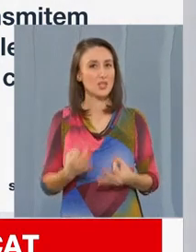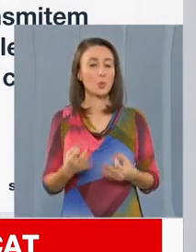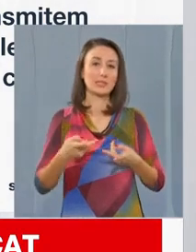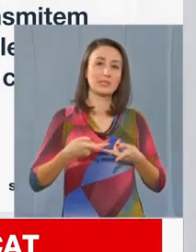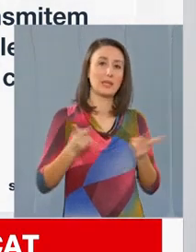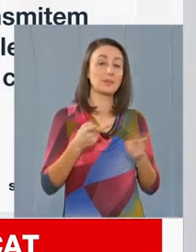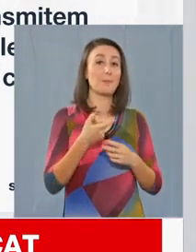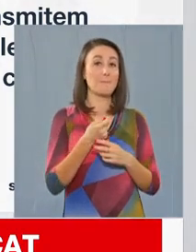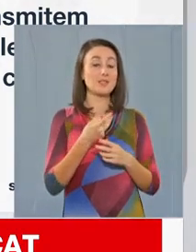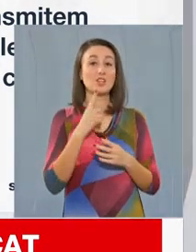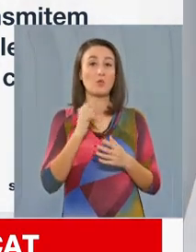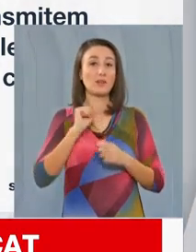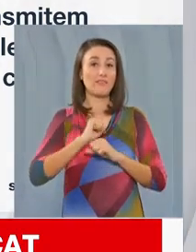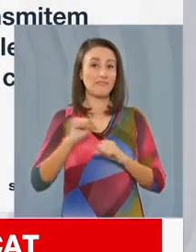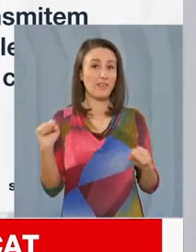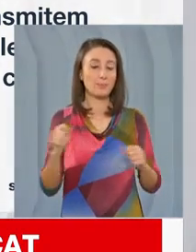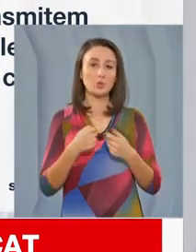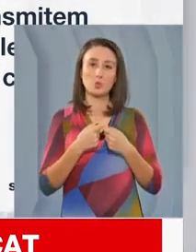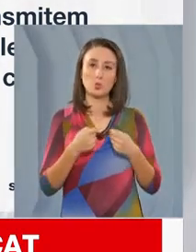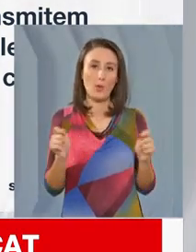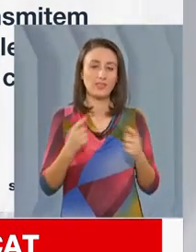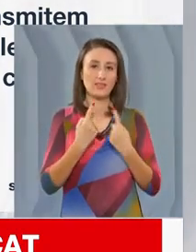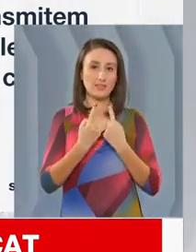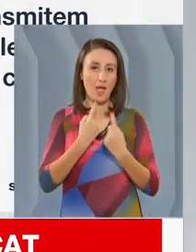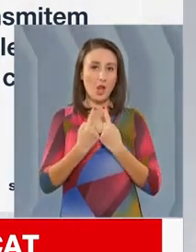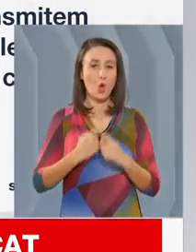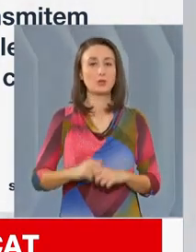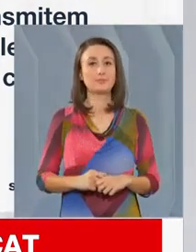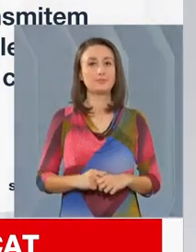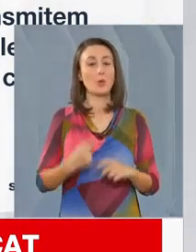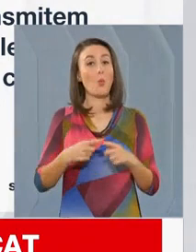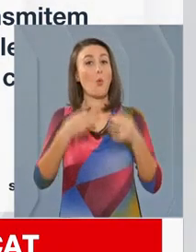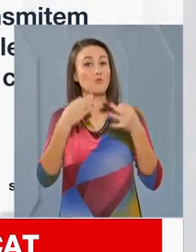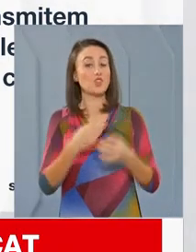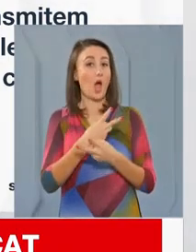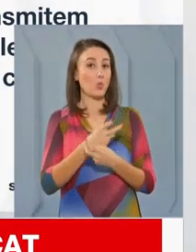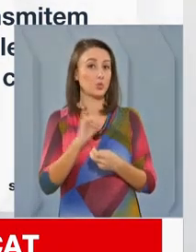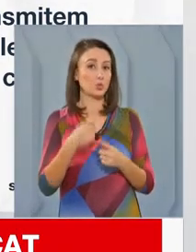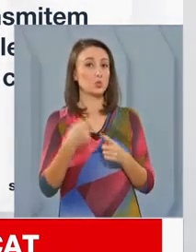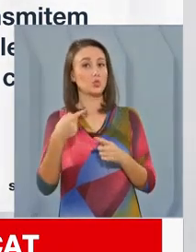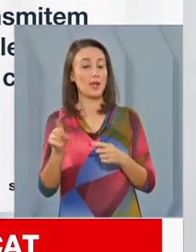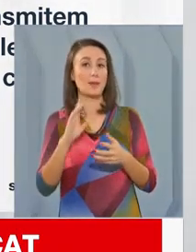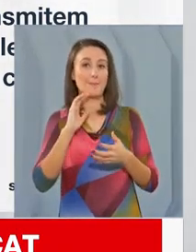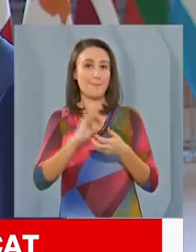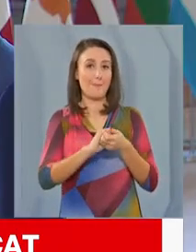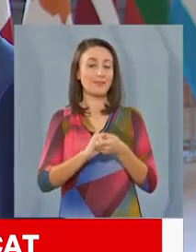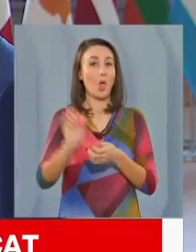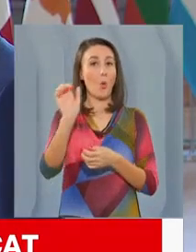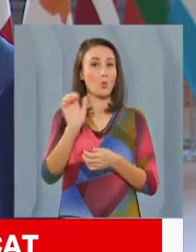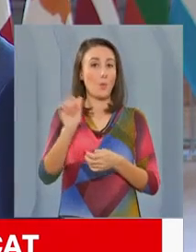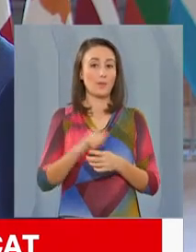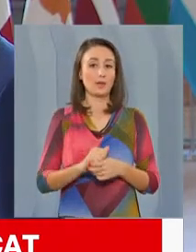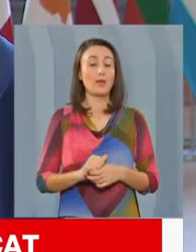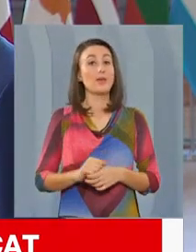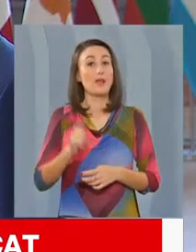transmitem acest mesaj foarte ferm pe toate canalele de dialog atât cu oficialii austrieci cât și cu ceilalți parteneri Europeni de